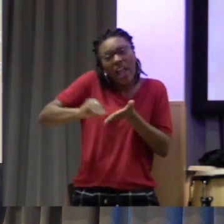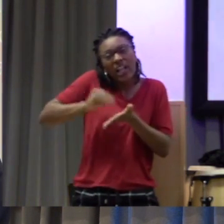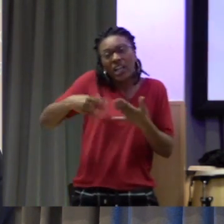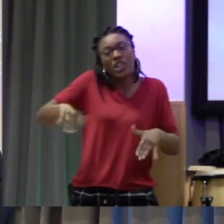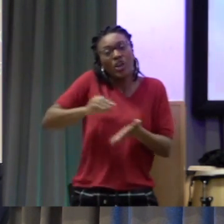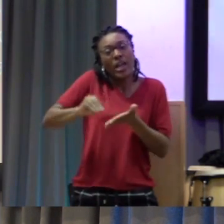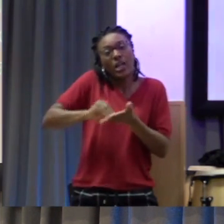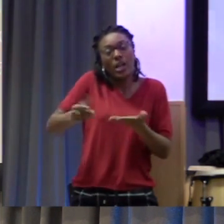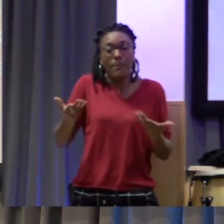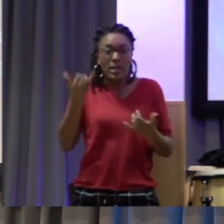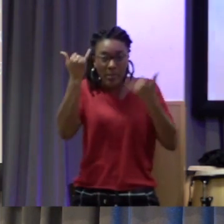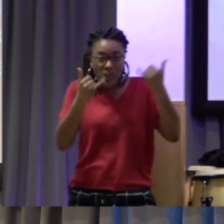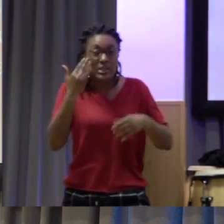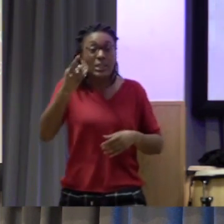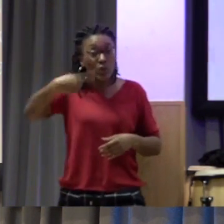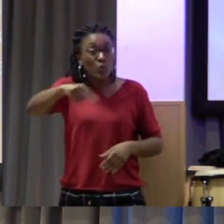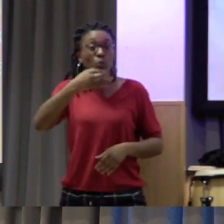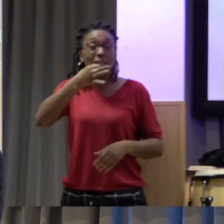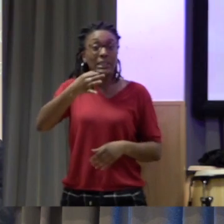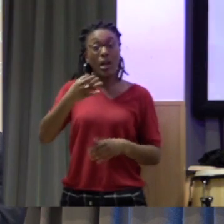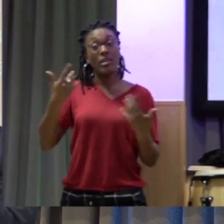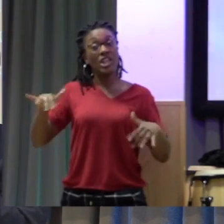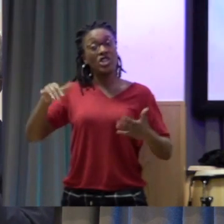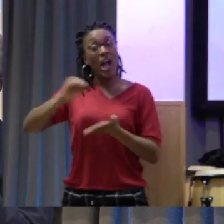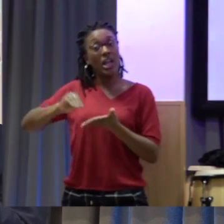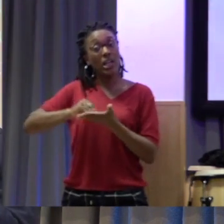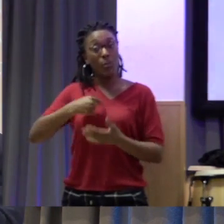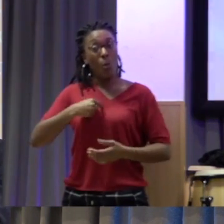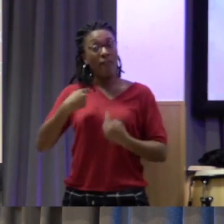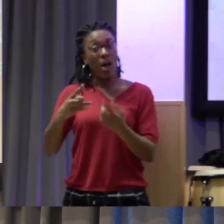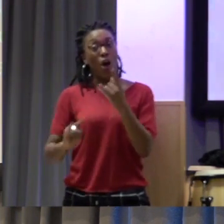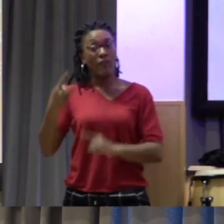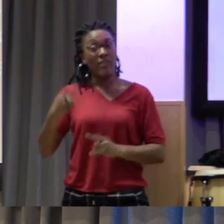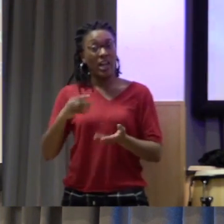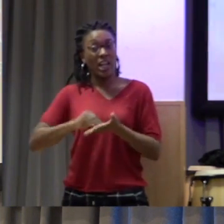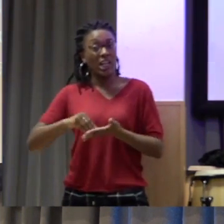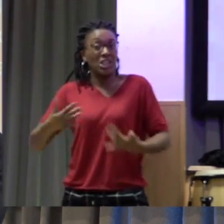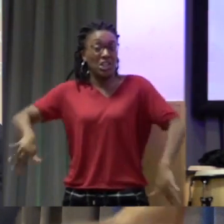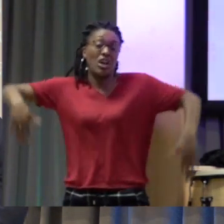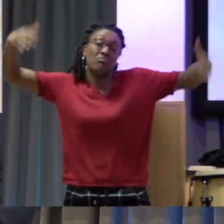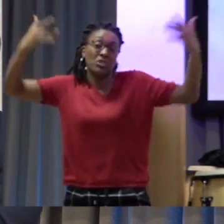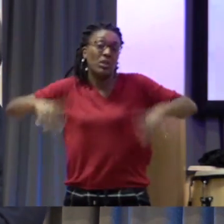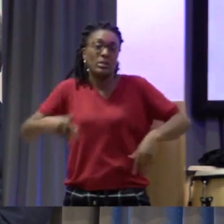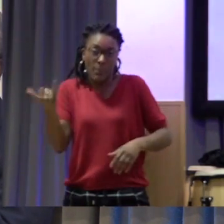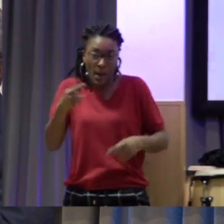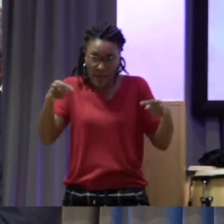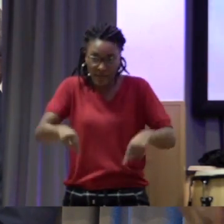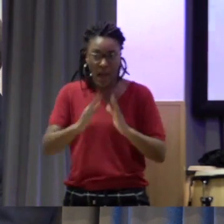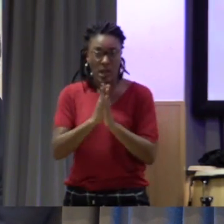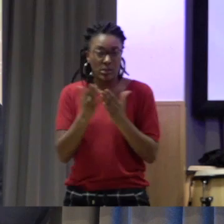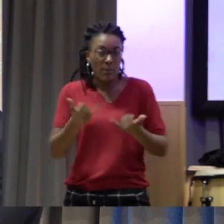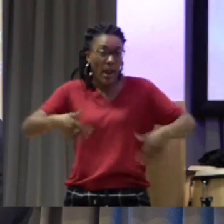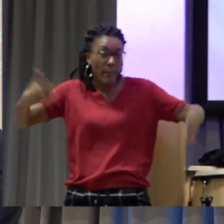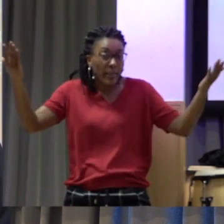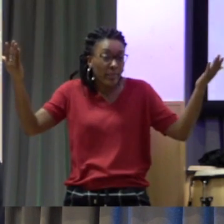Cela est bon et agréable devant Dieu, notre Sauveur, qui veut que tous les hommes soient